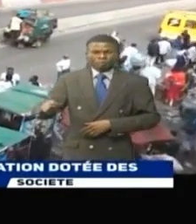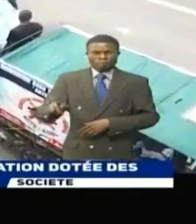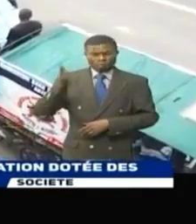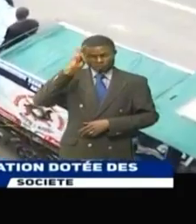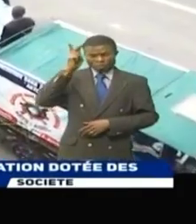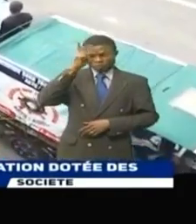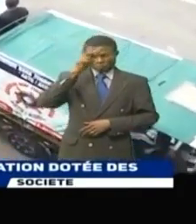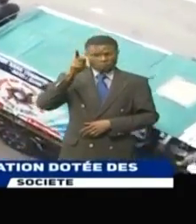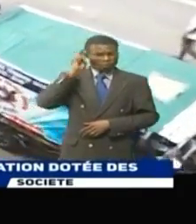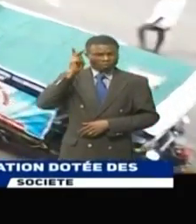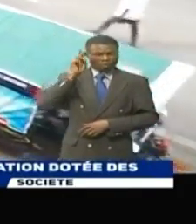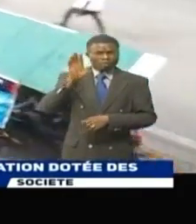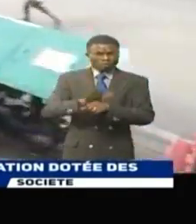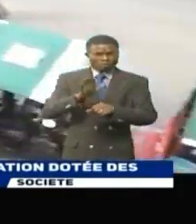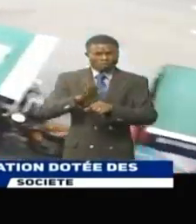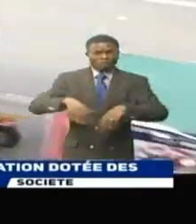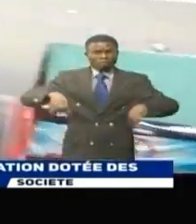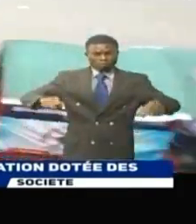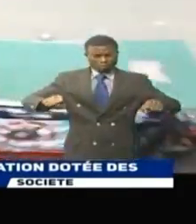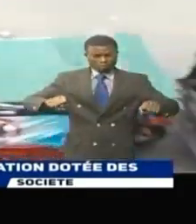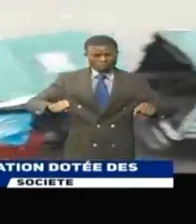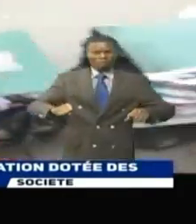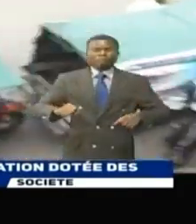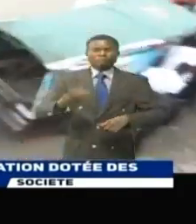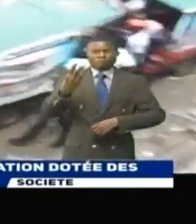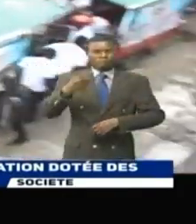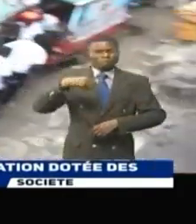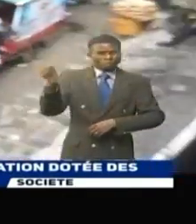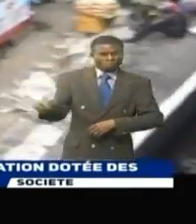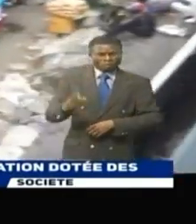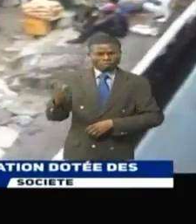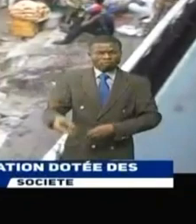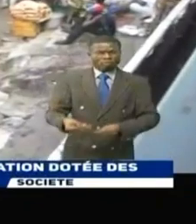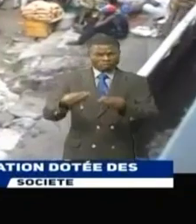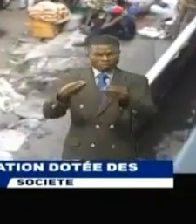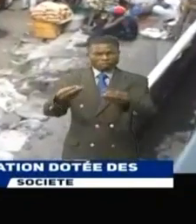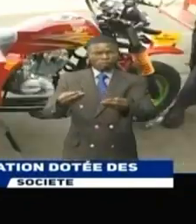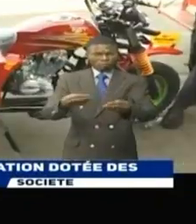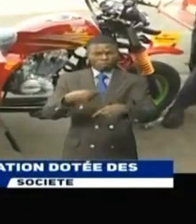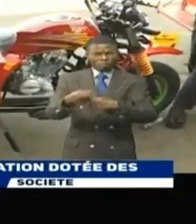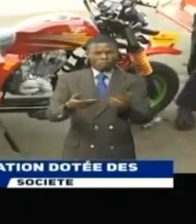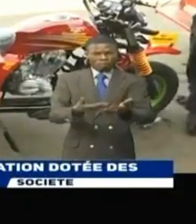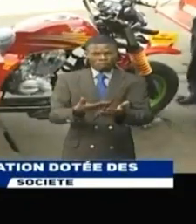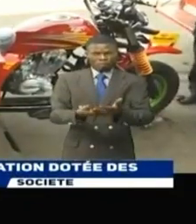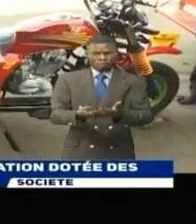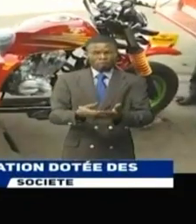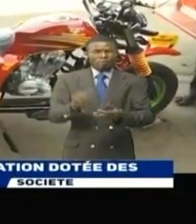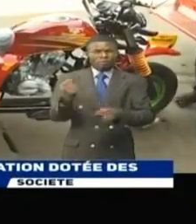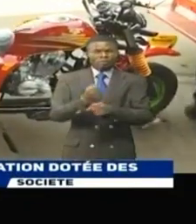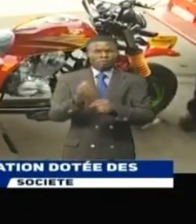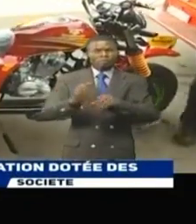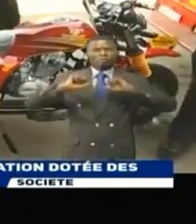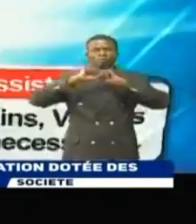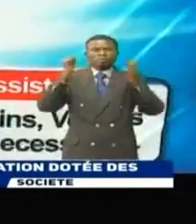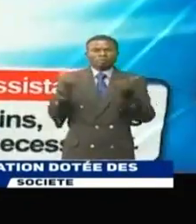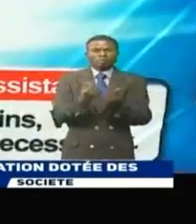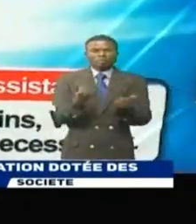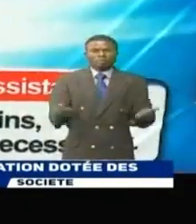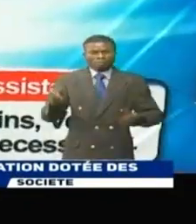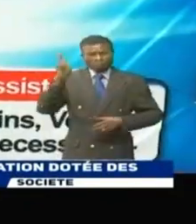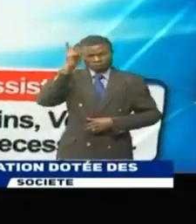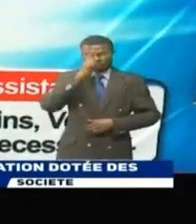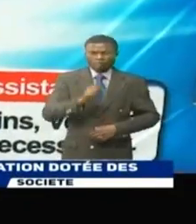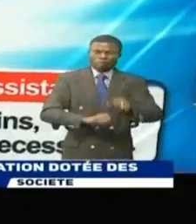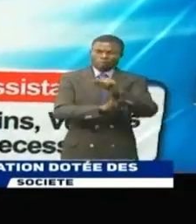est qu'un autre lot important de ces moyens de transport vient d'être mis en circulation. C'est l'œuvre de l'association Bana Tchangou